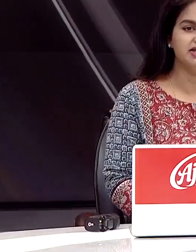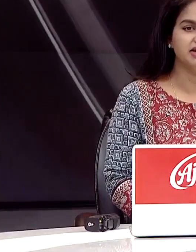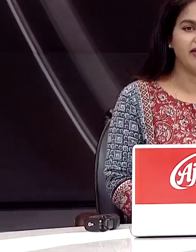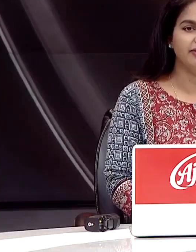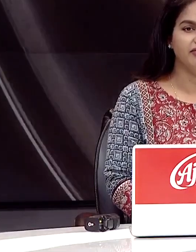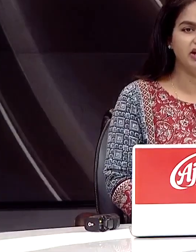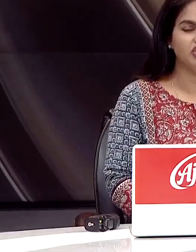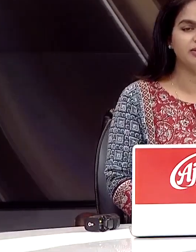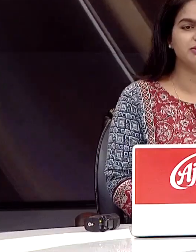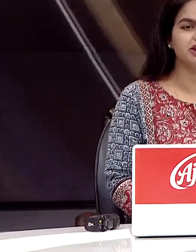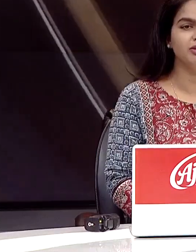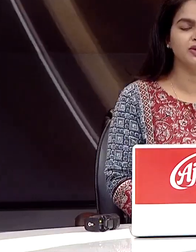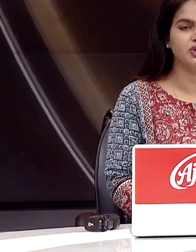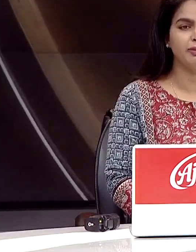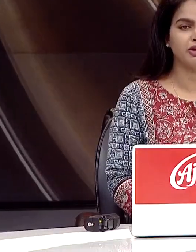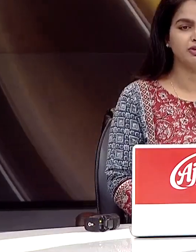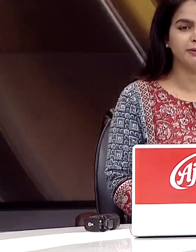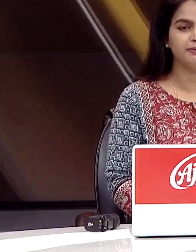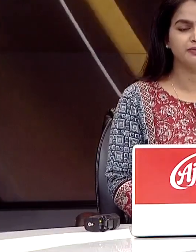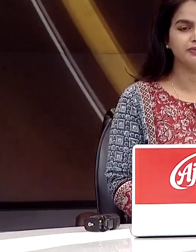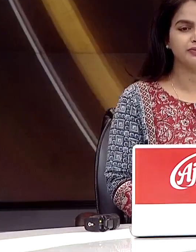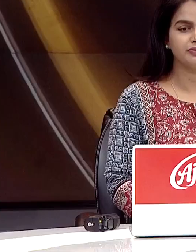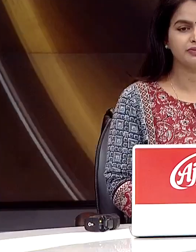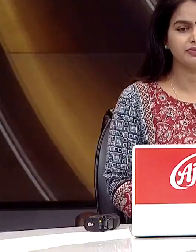മന്ത്രി അറിയിച്ചിരുന്നതായും വി ടി തോമസ് മാതൃഭൂമി ന്യൂസിനോട് പറഞ്ഞു.